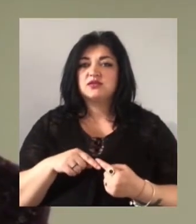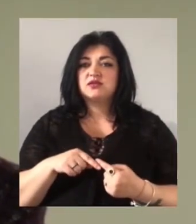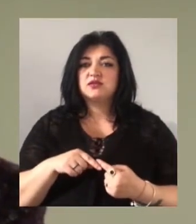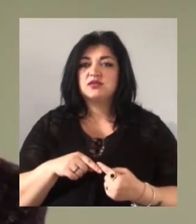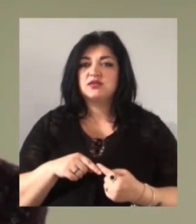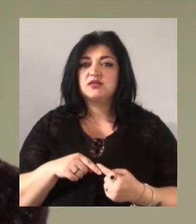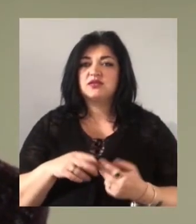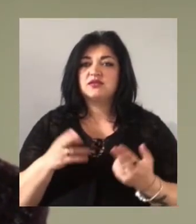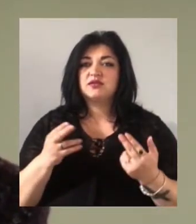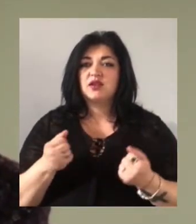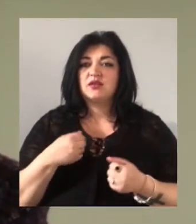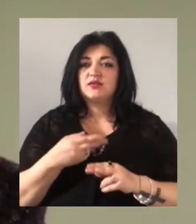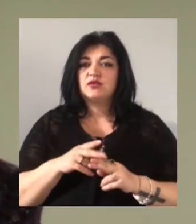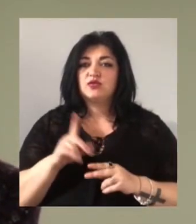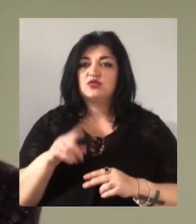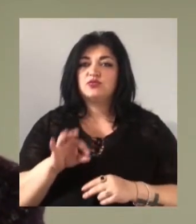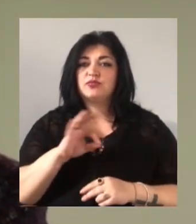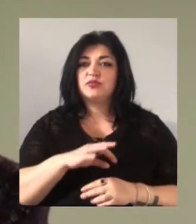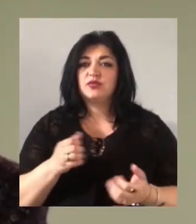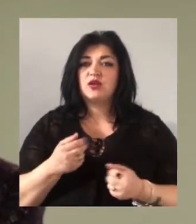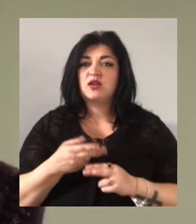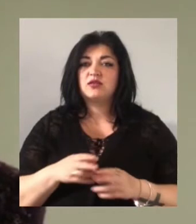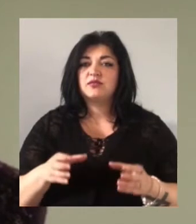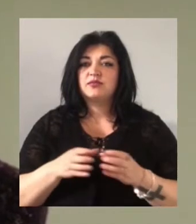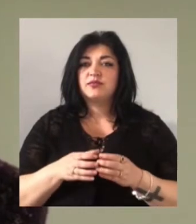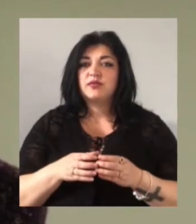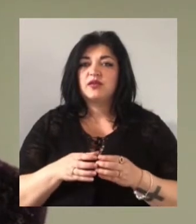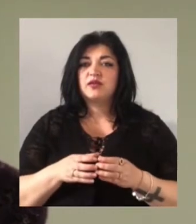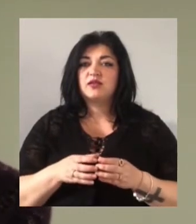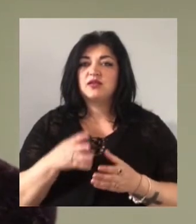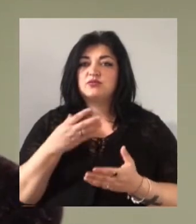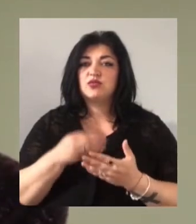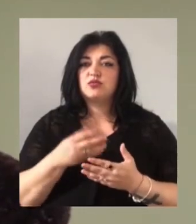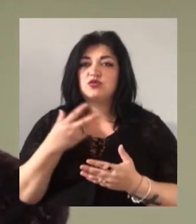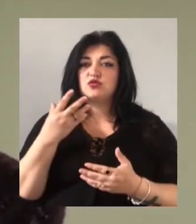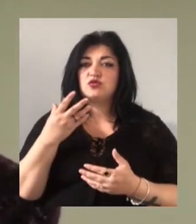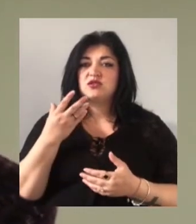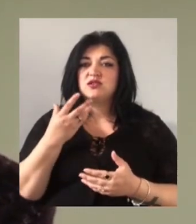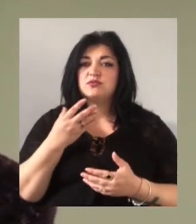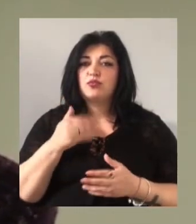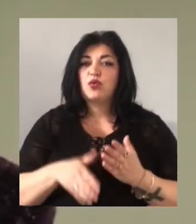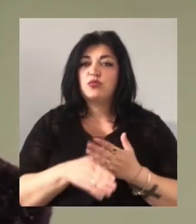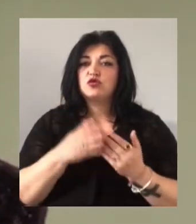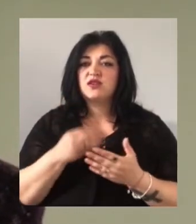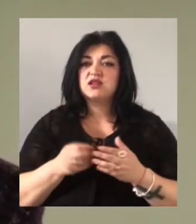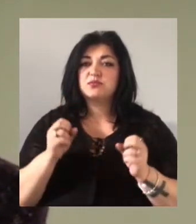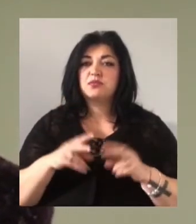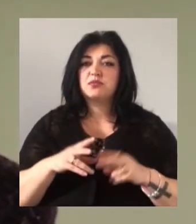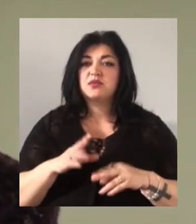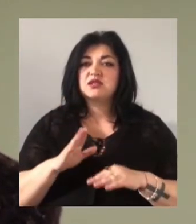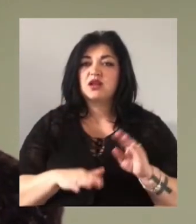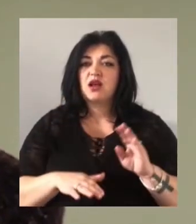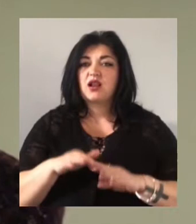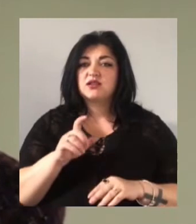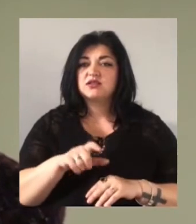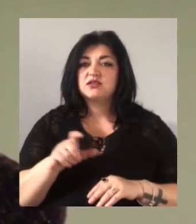получим. Это компания Nushredder с помощью своих специалистов абсолютно